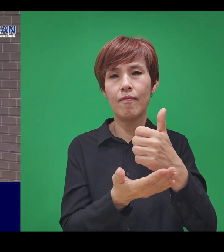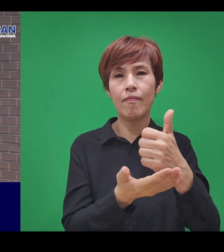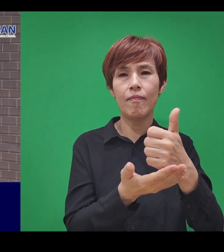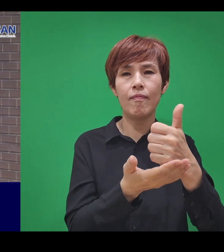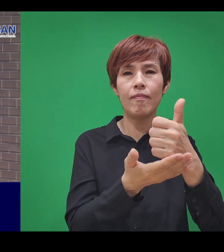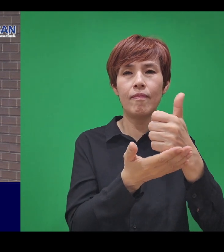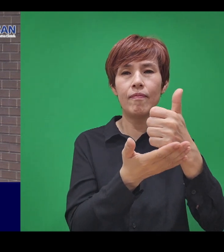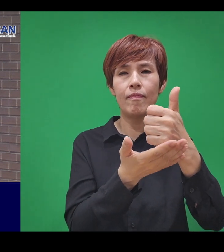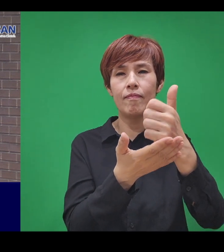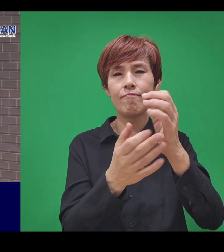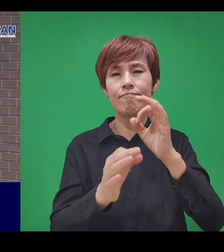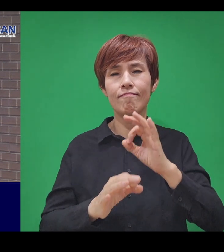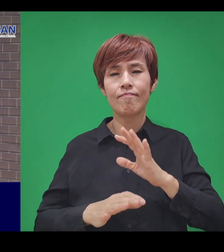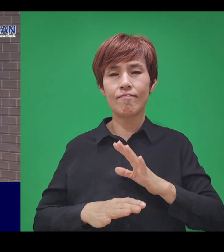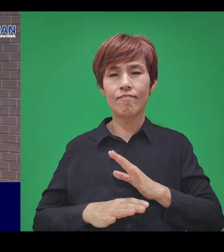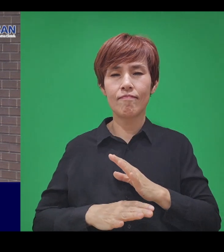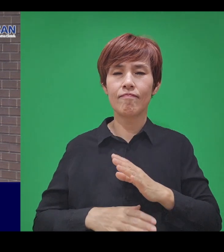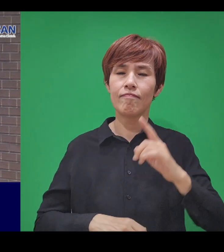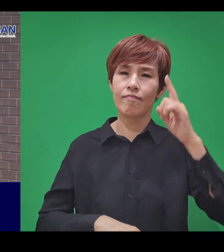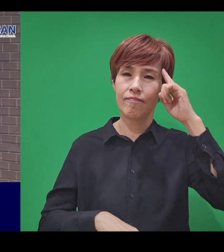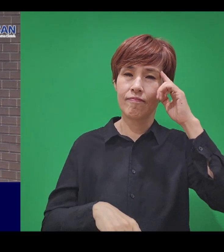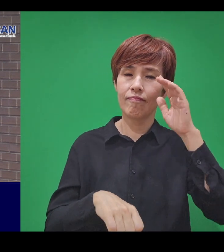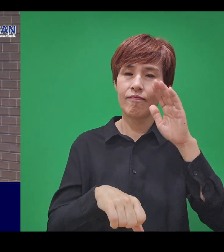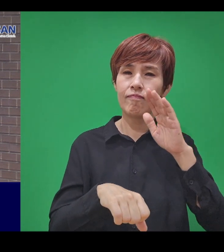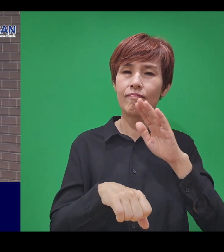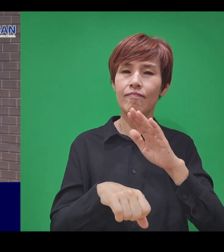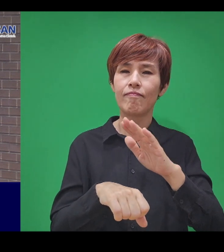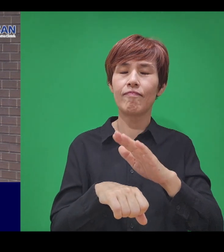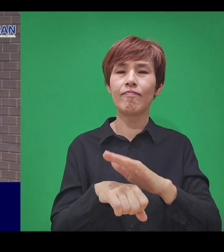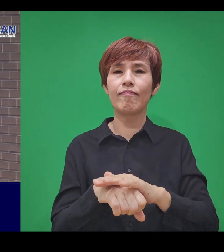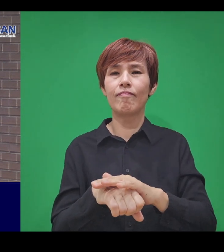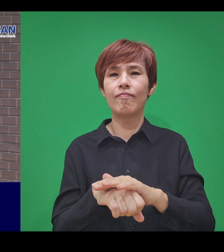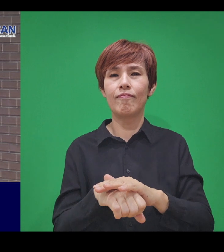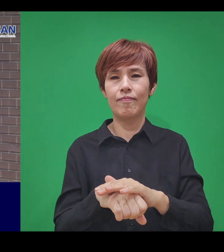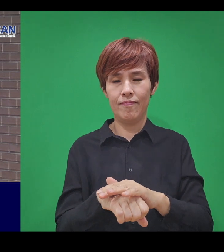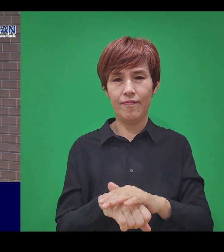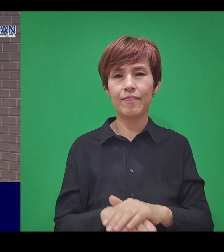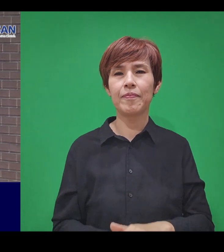하나님의 놀라운 지혜,